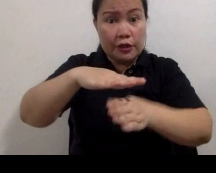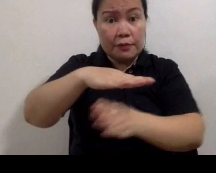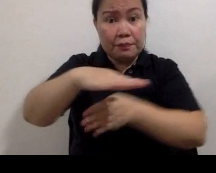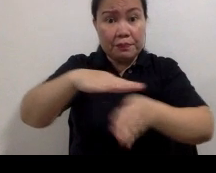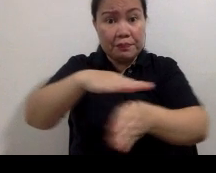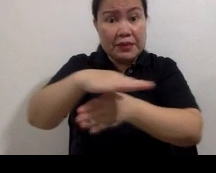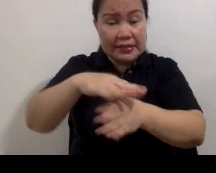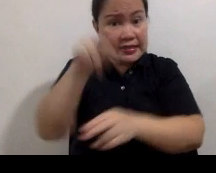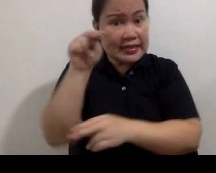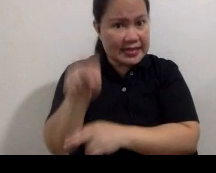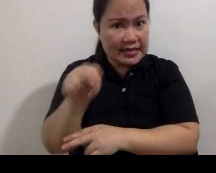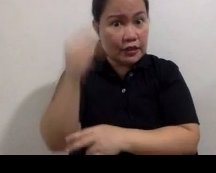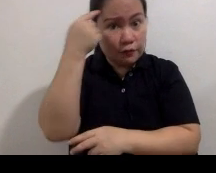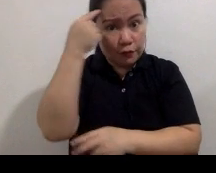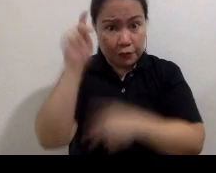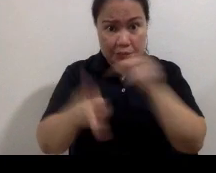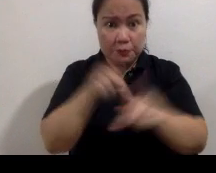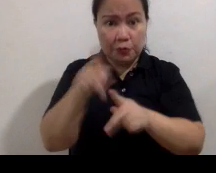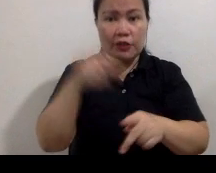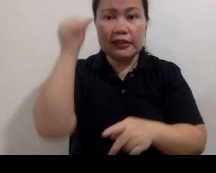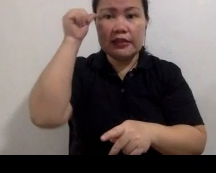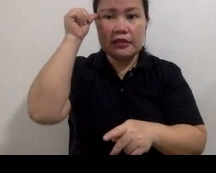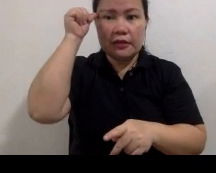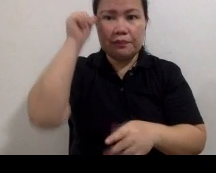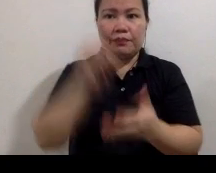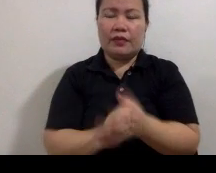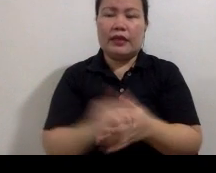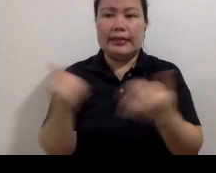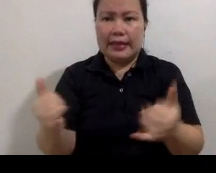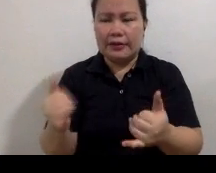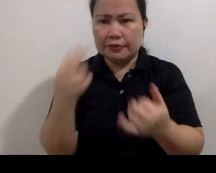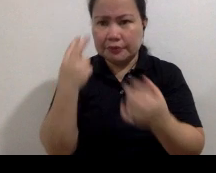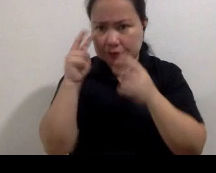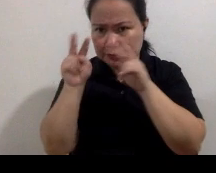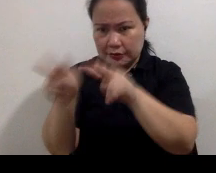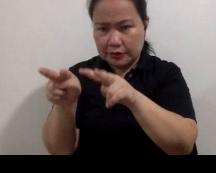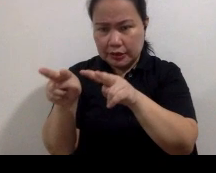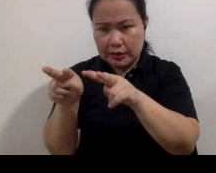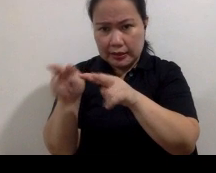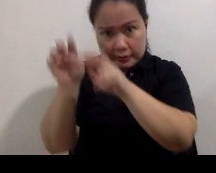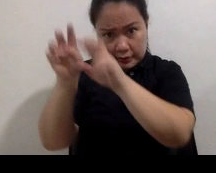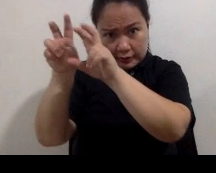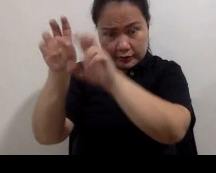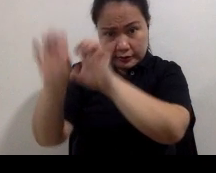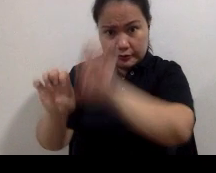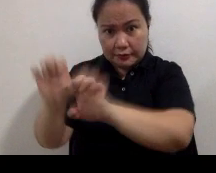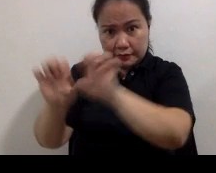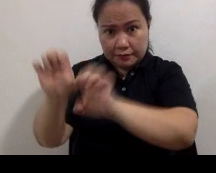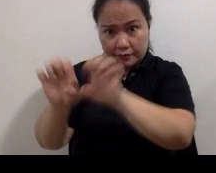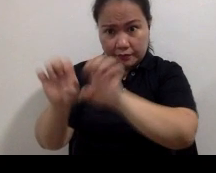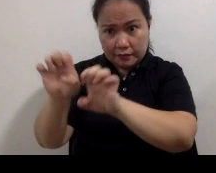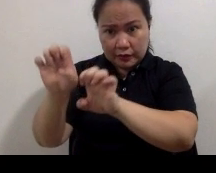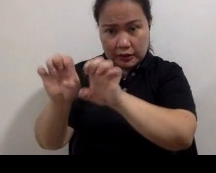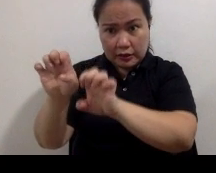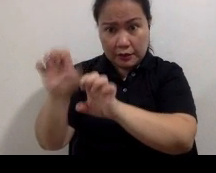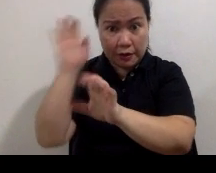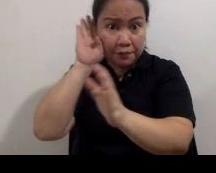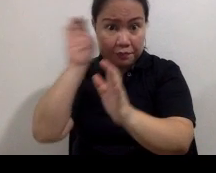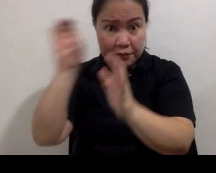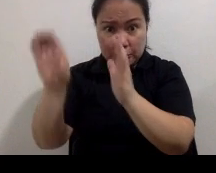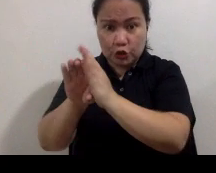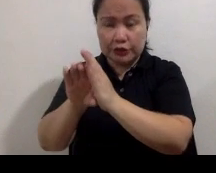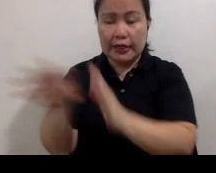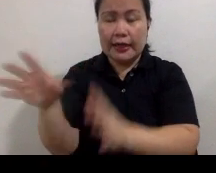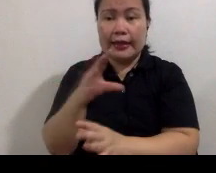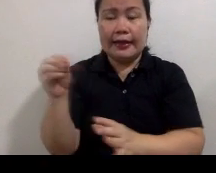pangangailangan ng mga taong nakatira sa Asya. Okay, ngayon ay suriing mabuti ang bawat larawan at sabihin kung anong